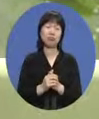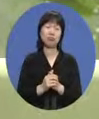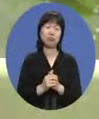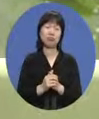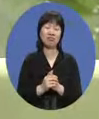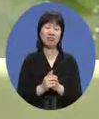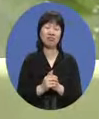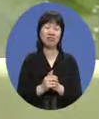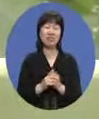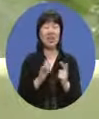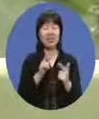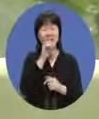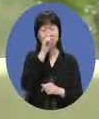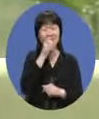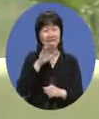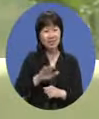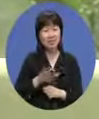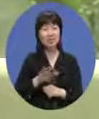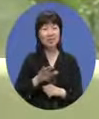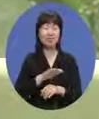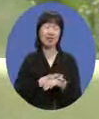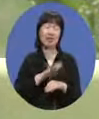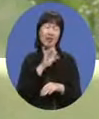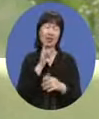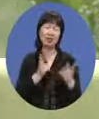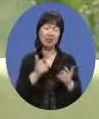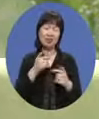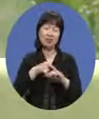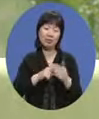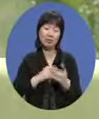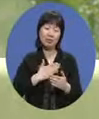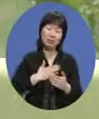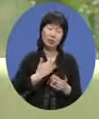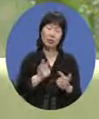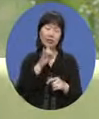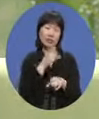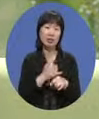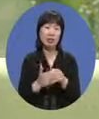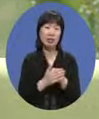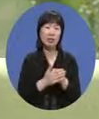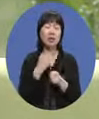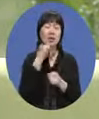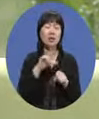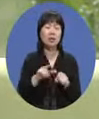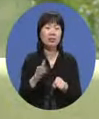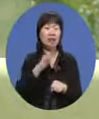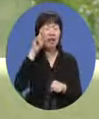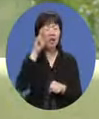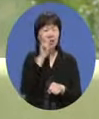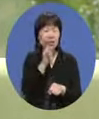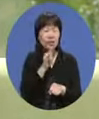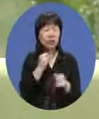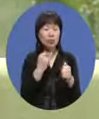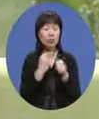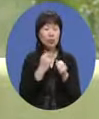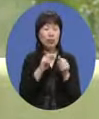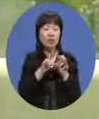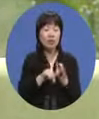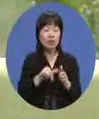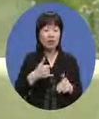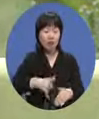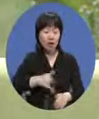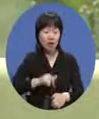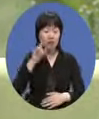좀 안 하면 좋겠지만 잘 안 돼서 언제부터 스트레스를 받고 또 부부싸움에서 애들이